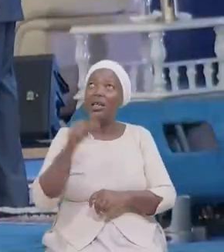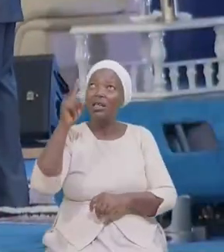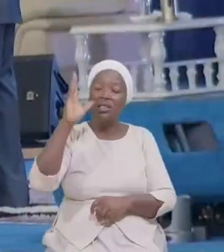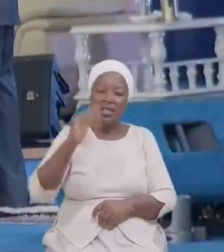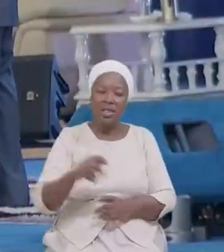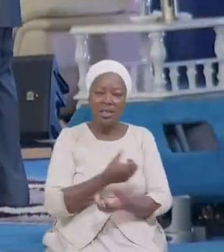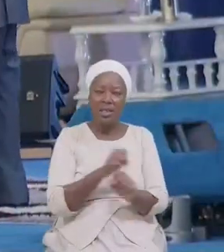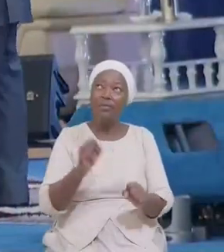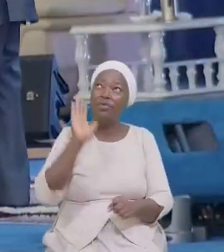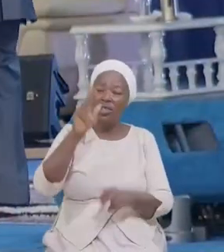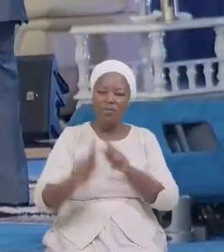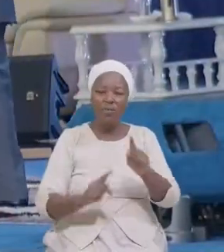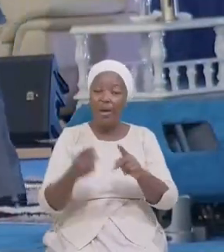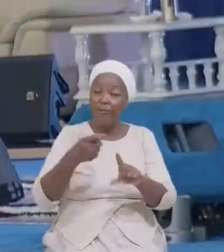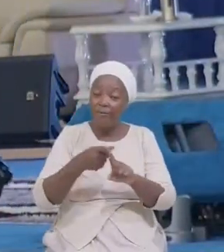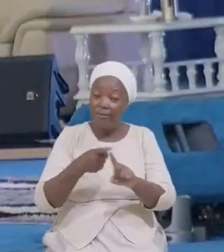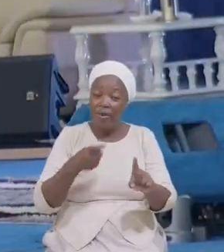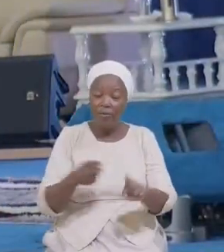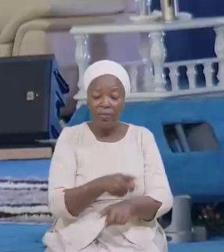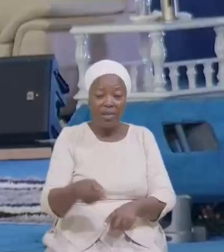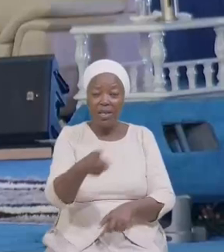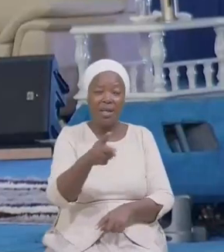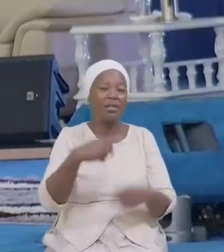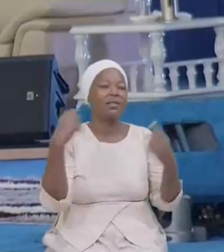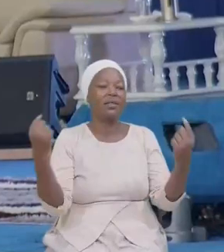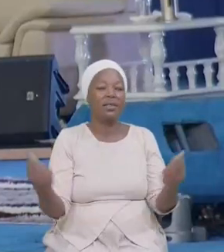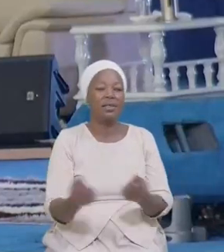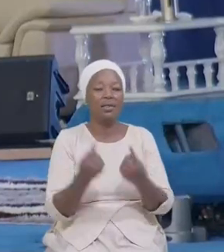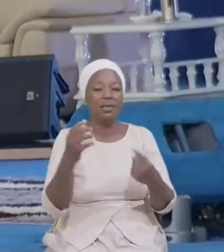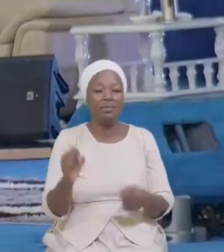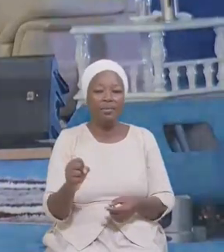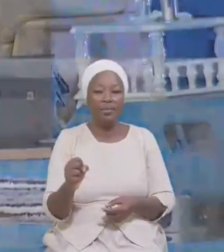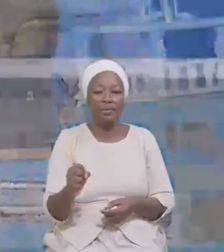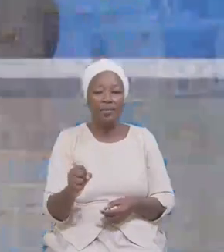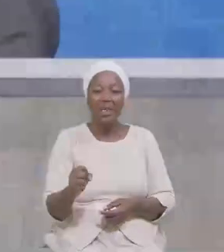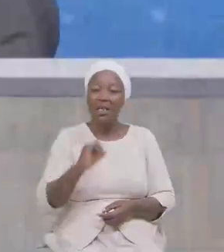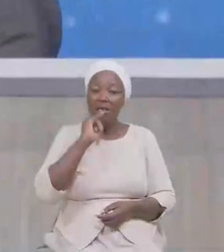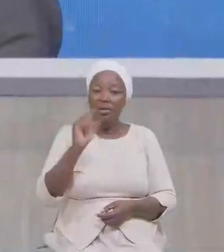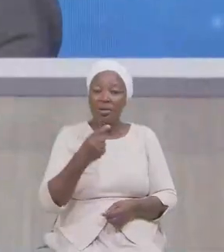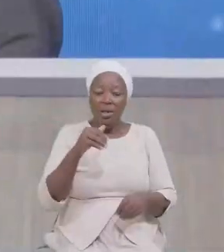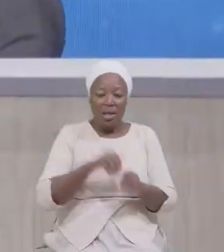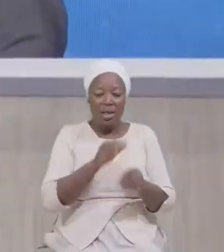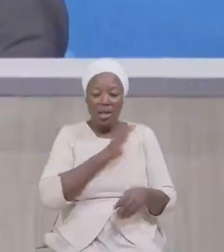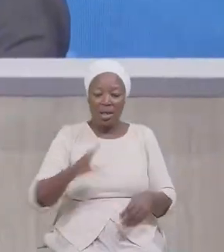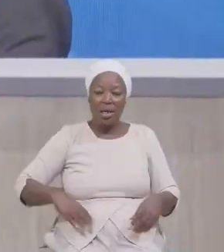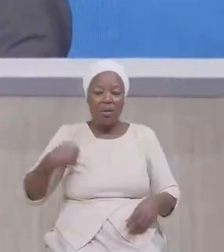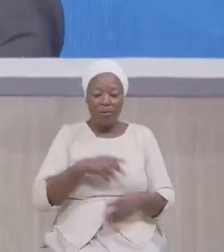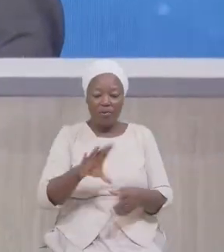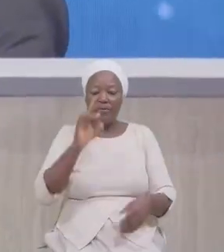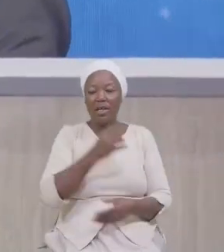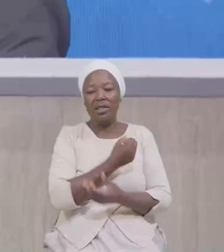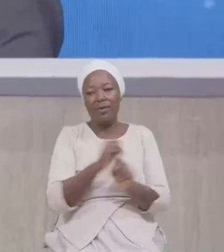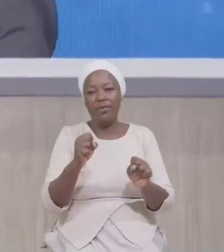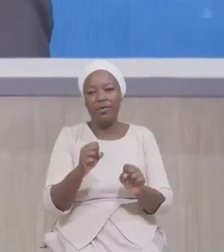son peuple de ses péchés. C'est seulement en Christ que nous avons le salut.